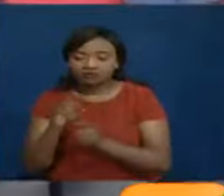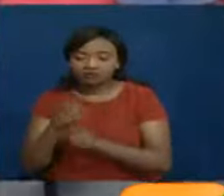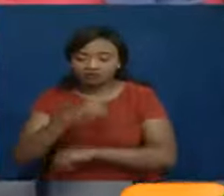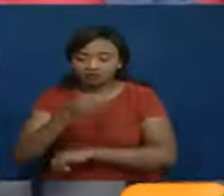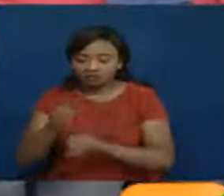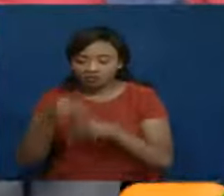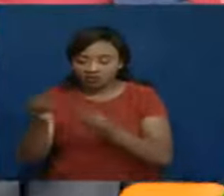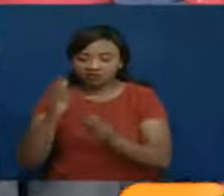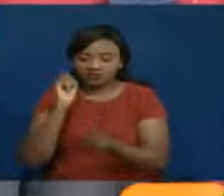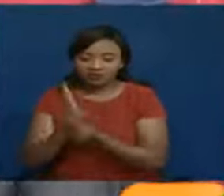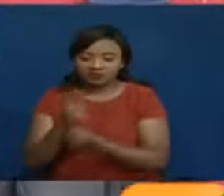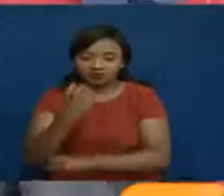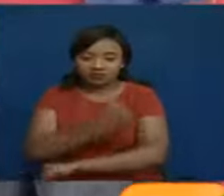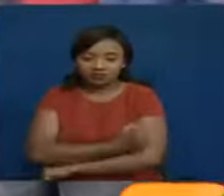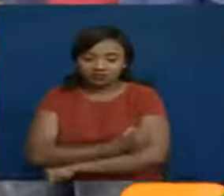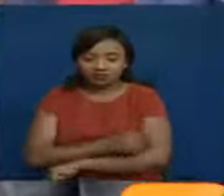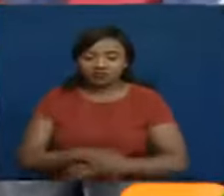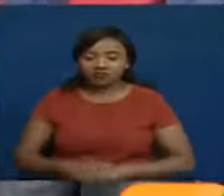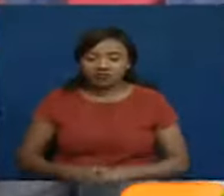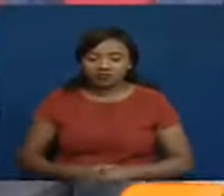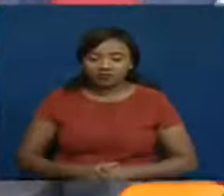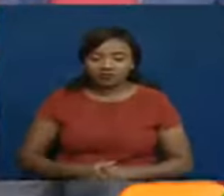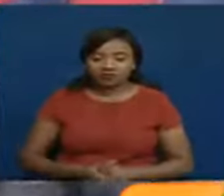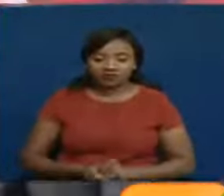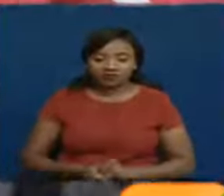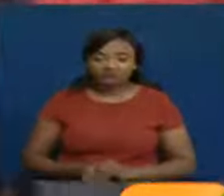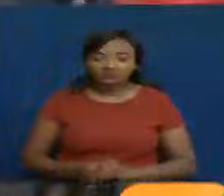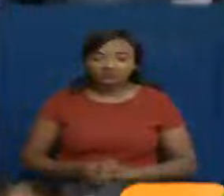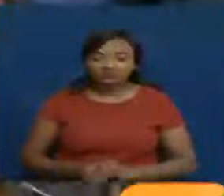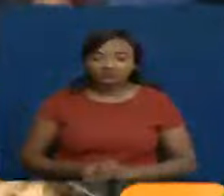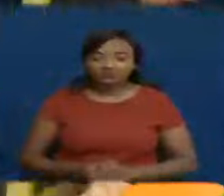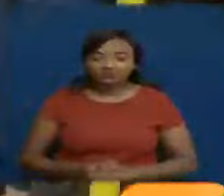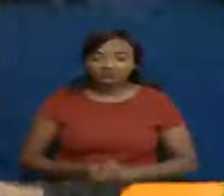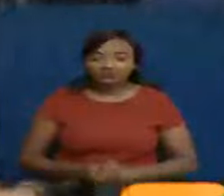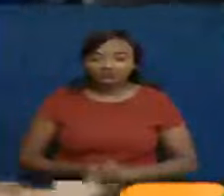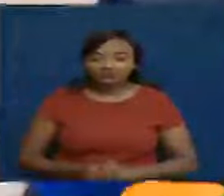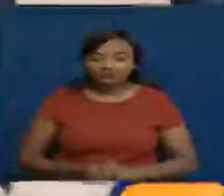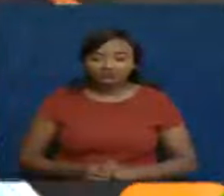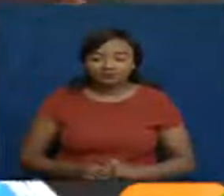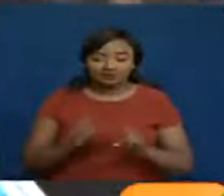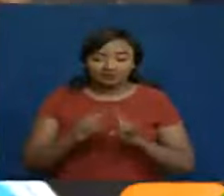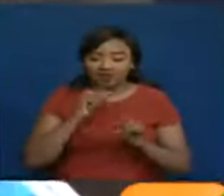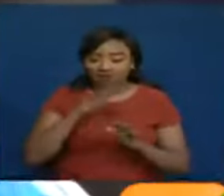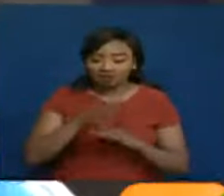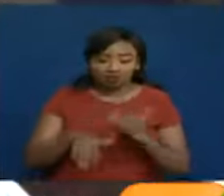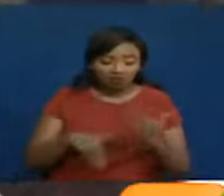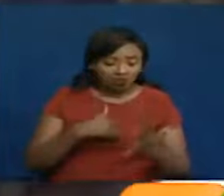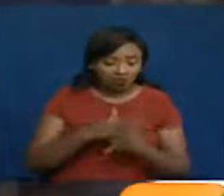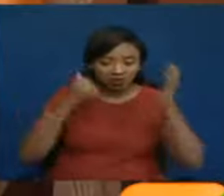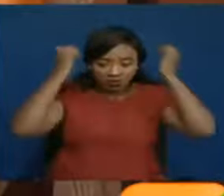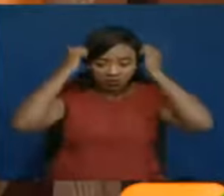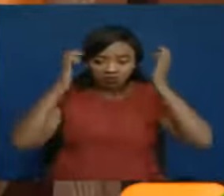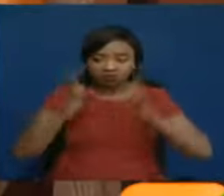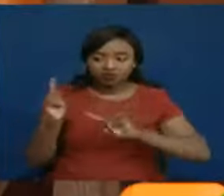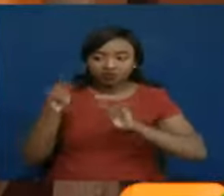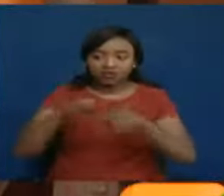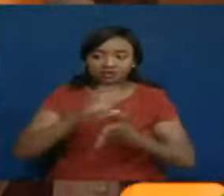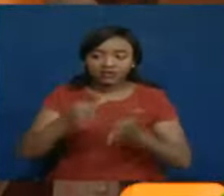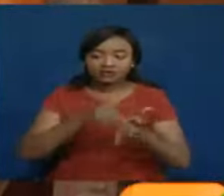mtihani ilivyokuwa ikiendeshwa. Hata hivyo, sio watainiwa wote walioweza kufika kwenye vituo vya